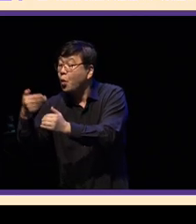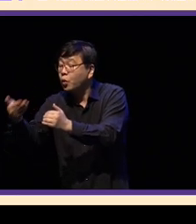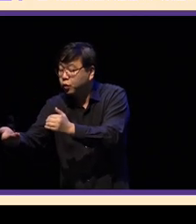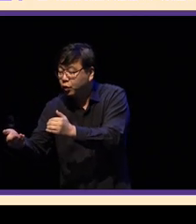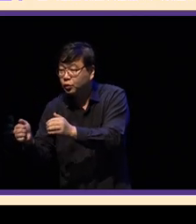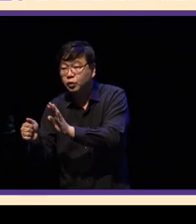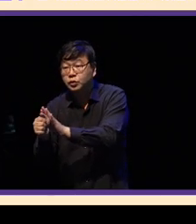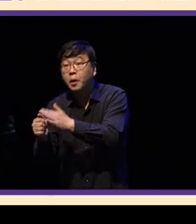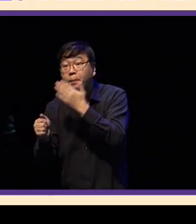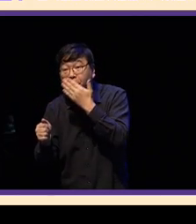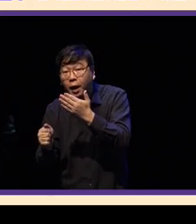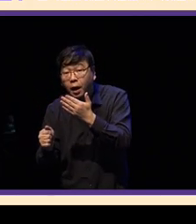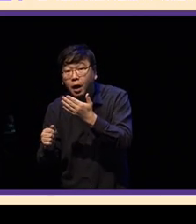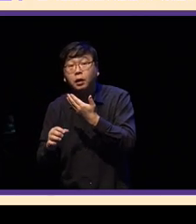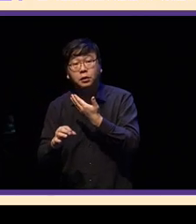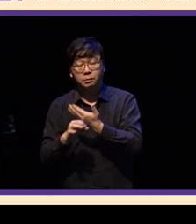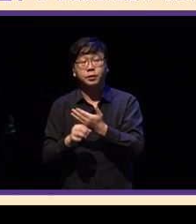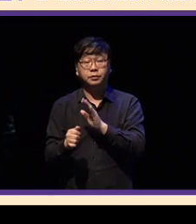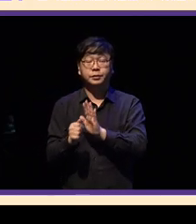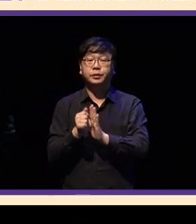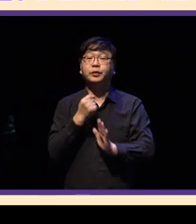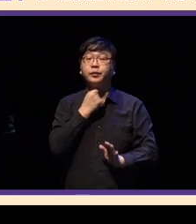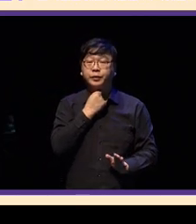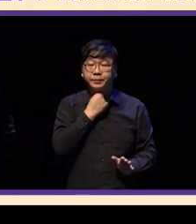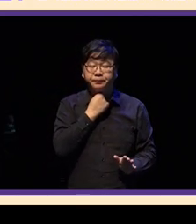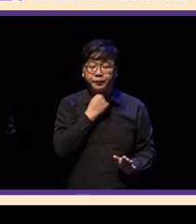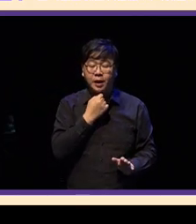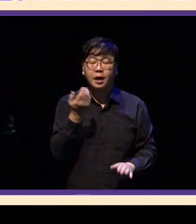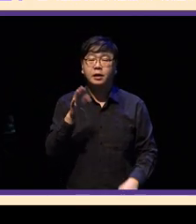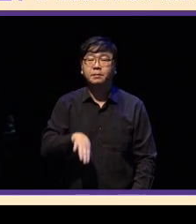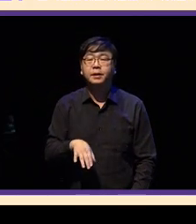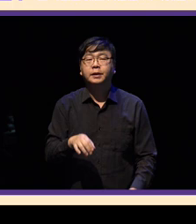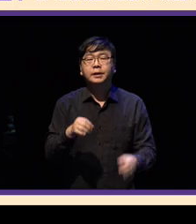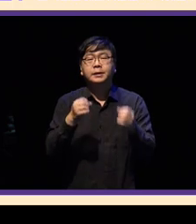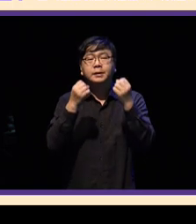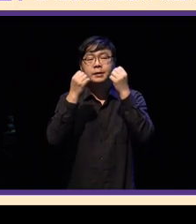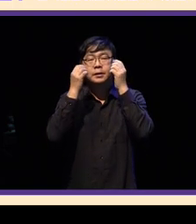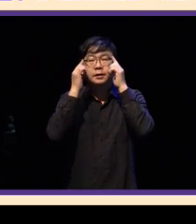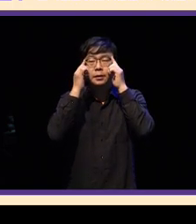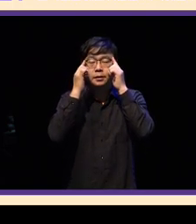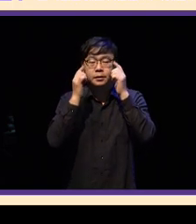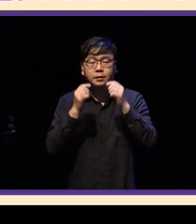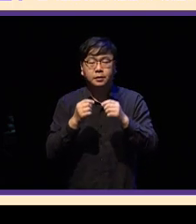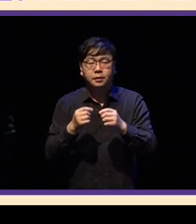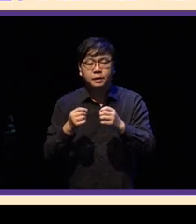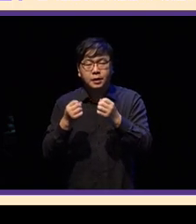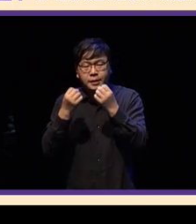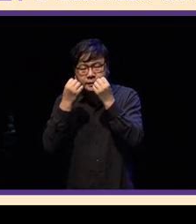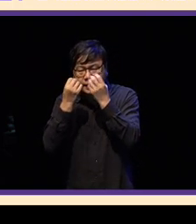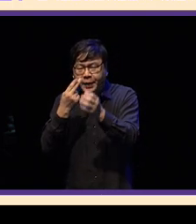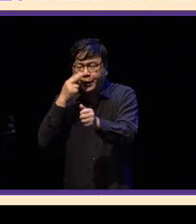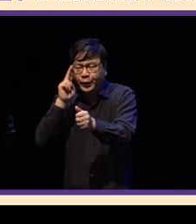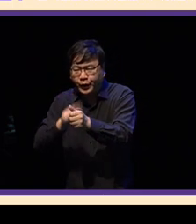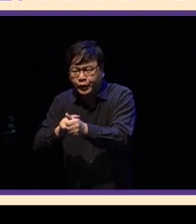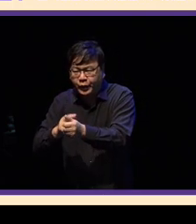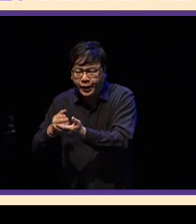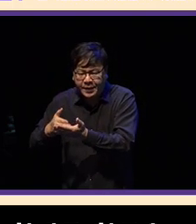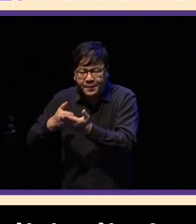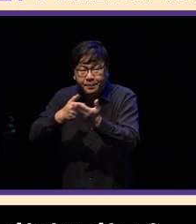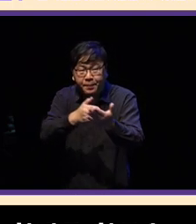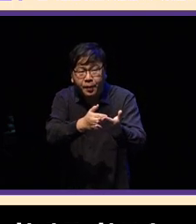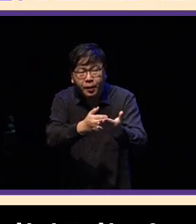좀 노력하려고 하고요. 단, 좀 새로운 부분은 지원하시려는 분들이 3년간에